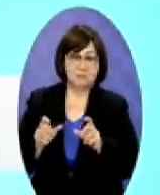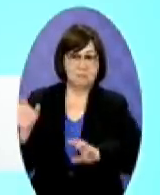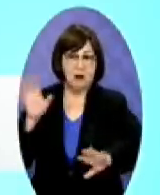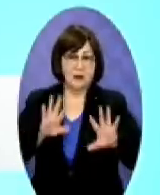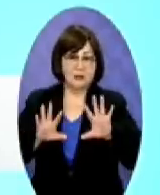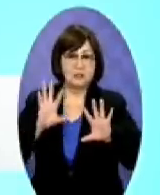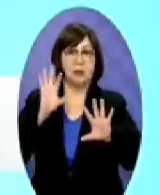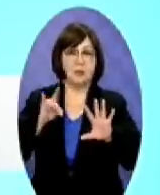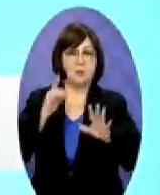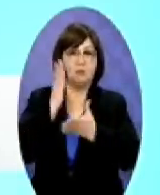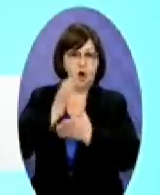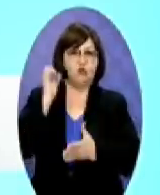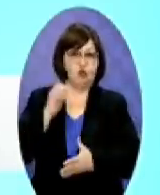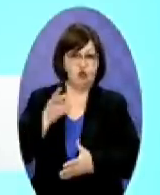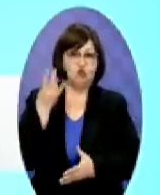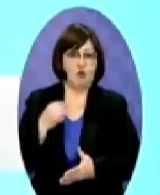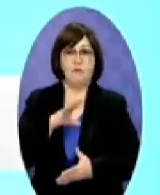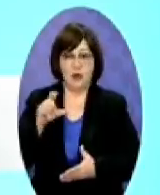бол